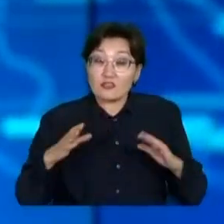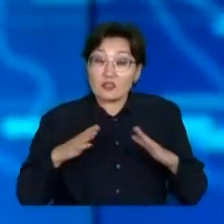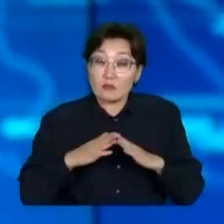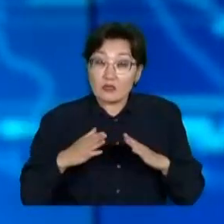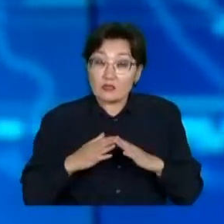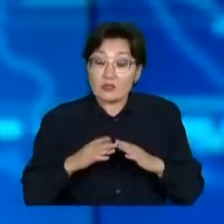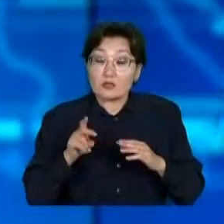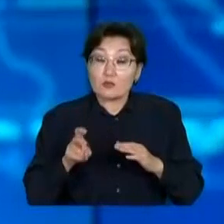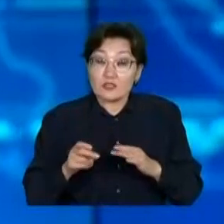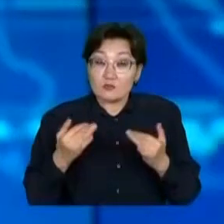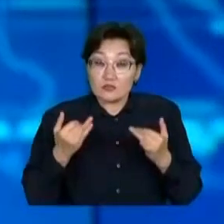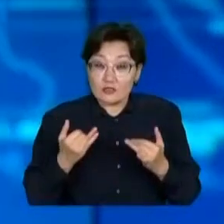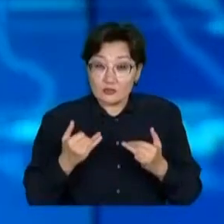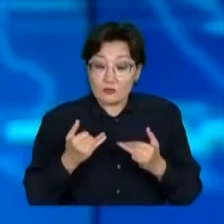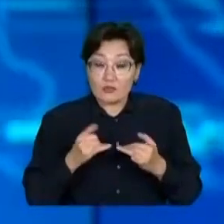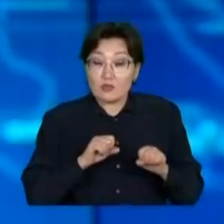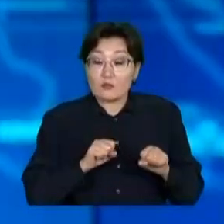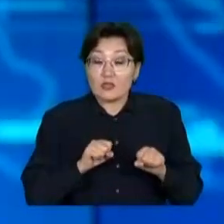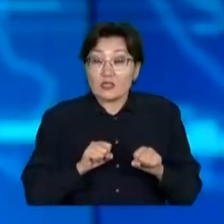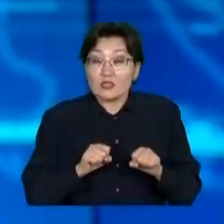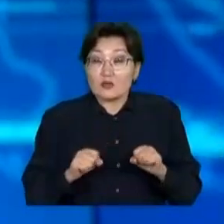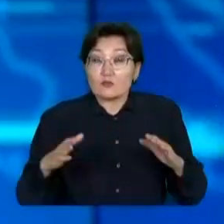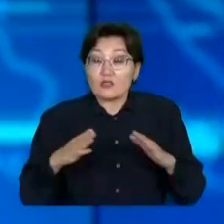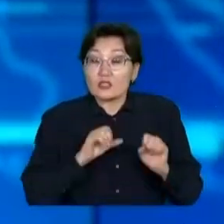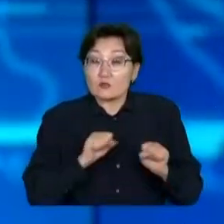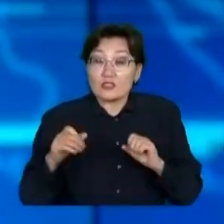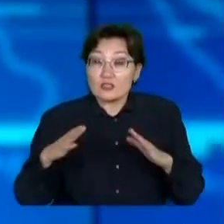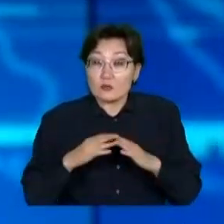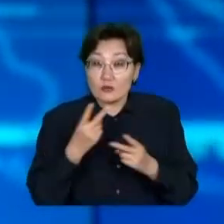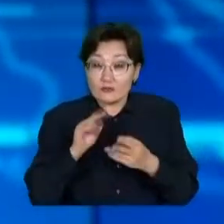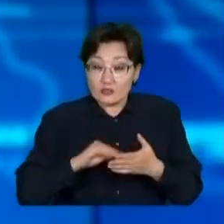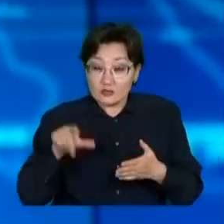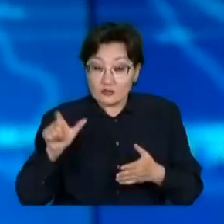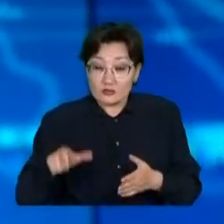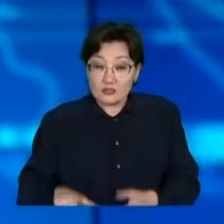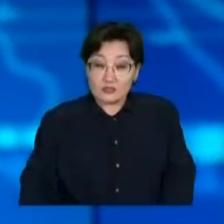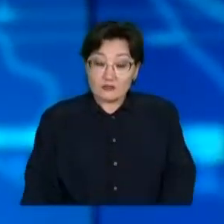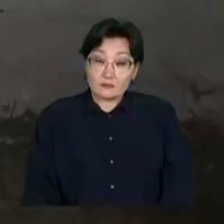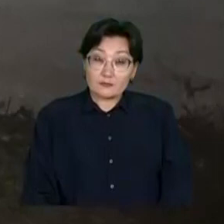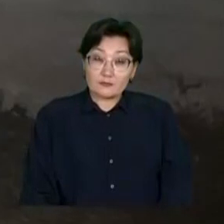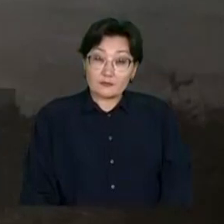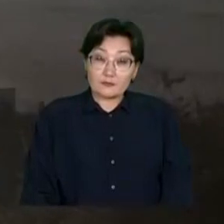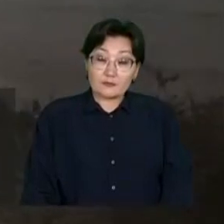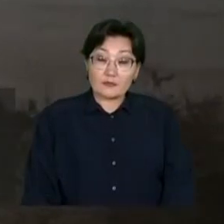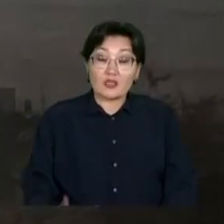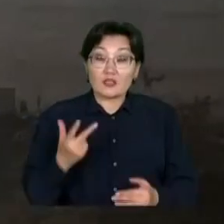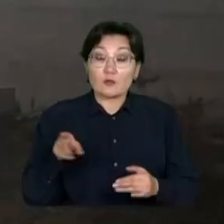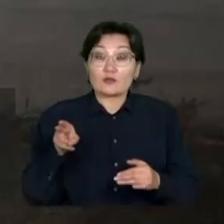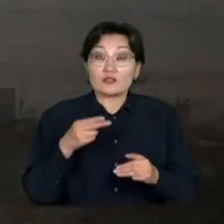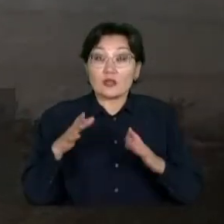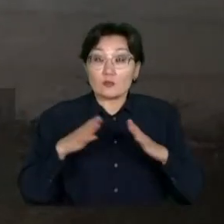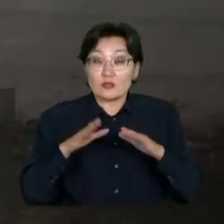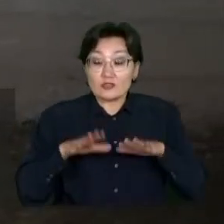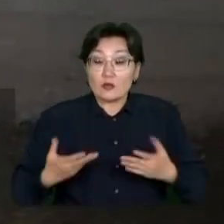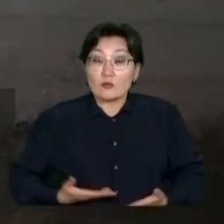О том, как теперь обороняют домашние рубежи сельчане, увидела Адель Акжаркенова. 3 декабря дом